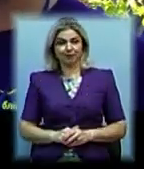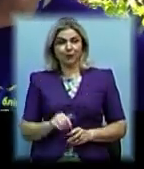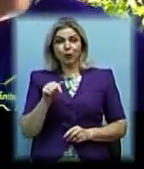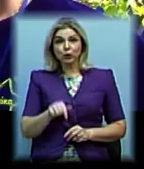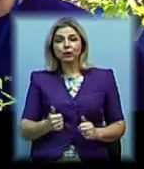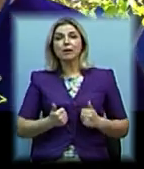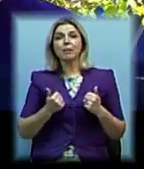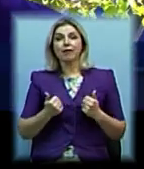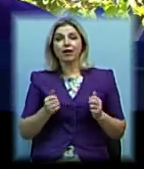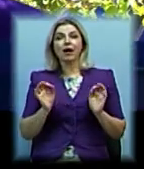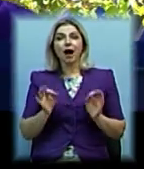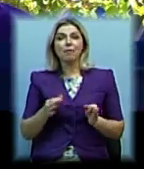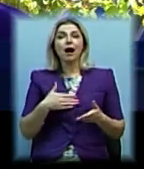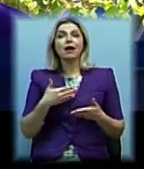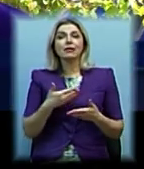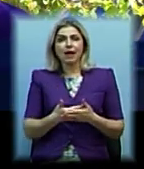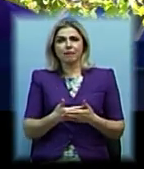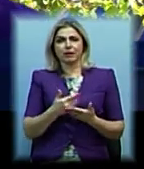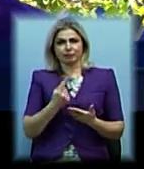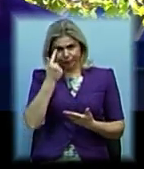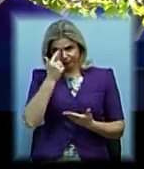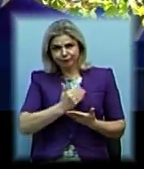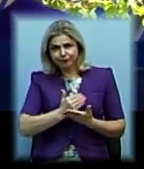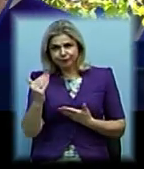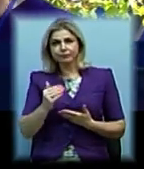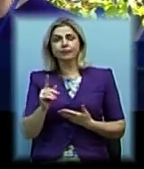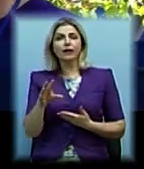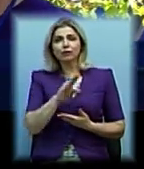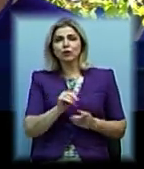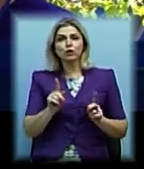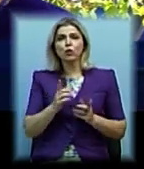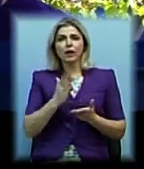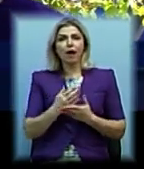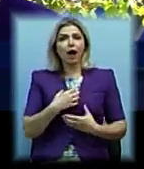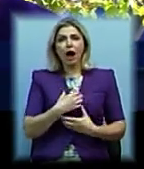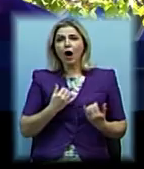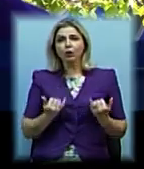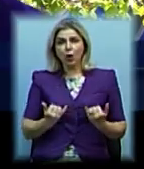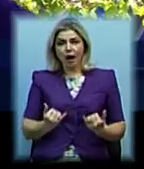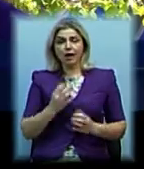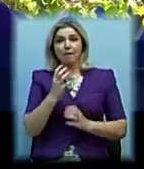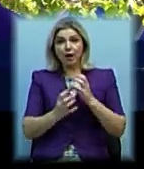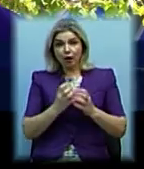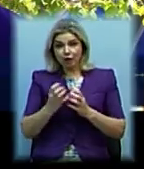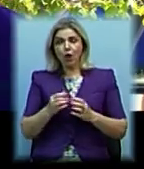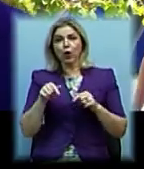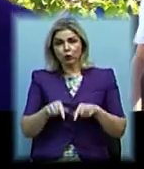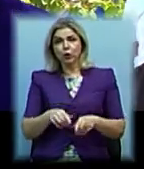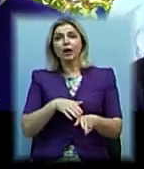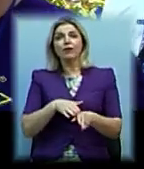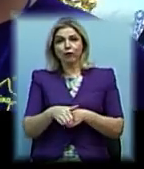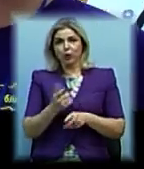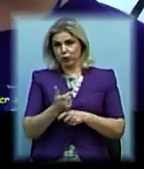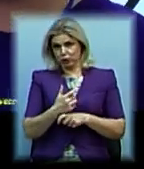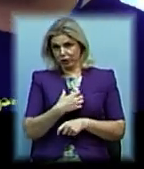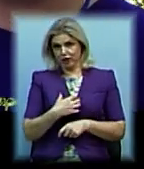якраз активними, просунутими і там все, що є актуальне в світовому контексті, тут запровадити, реалізувати. Дуже